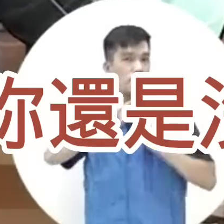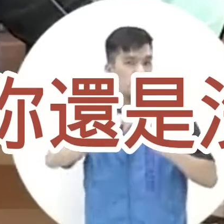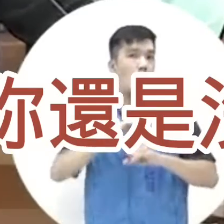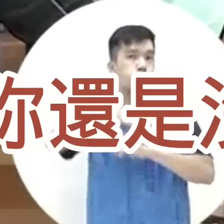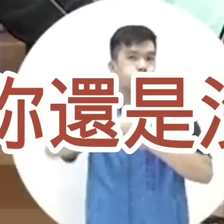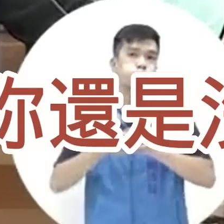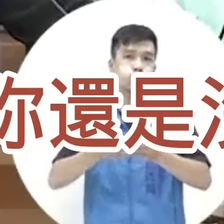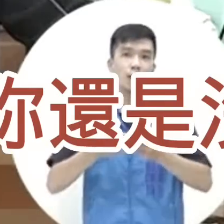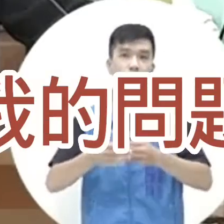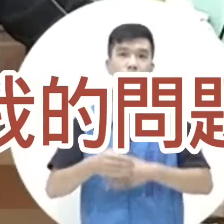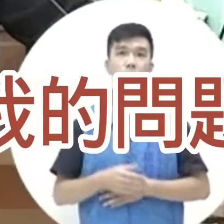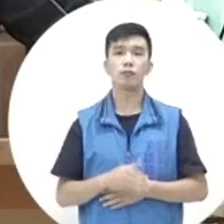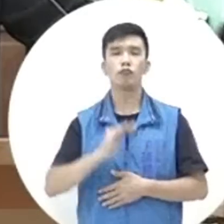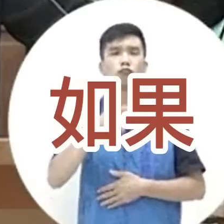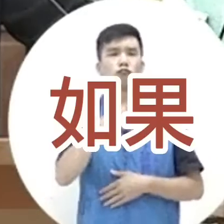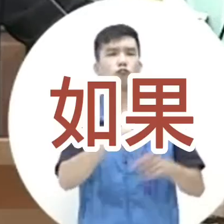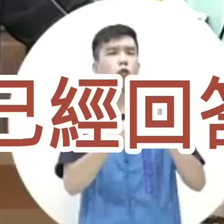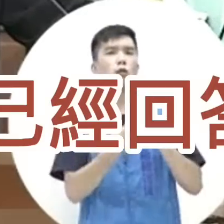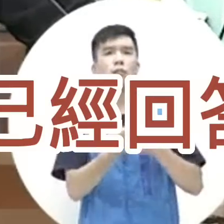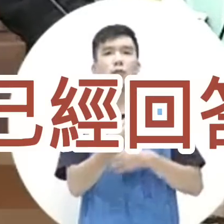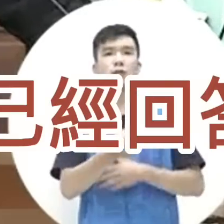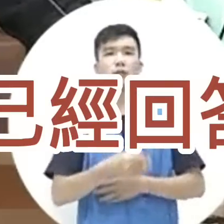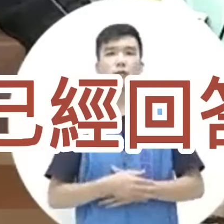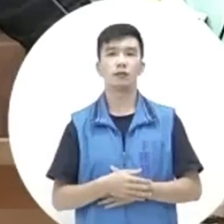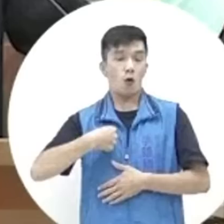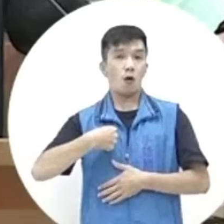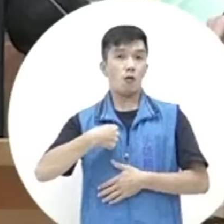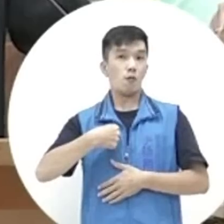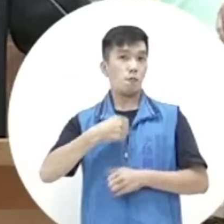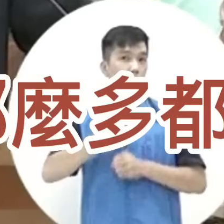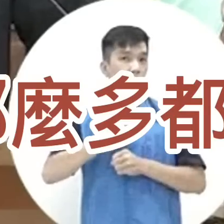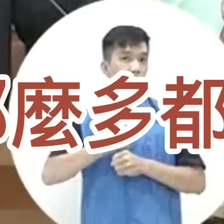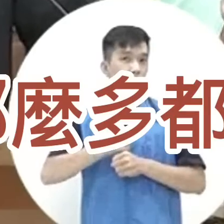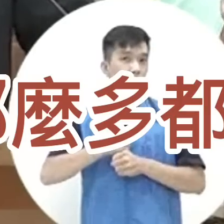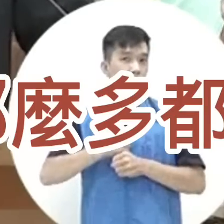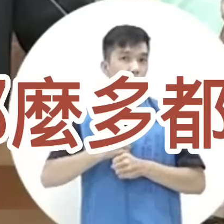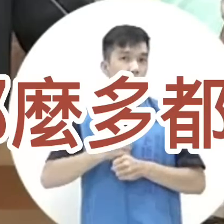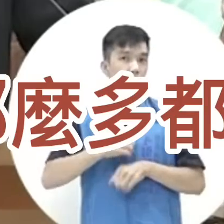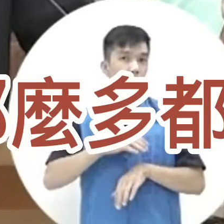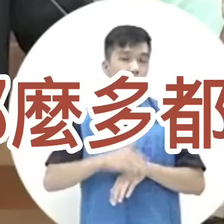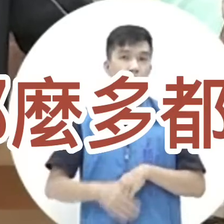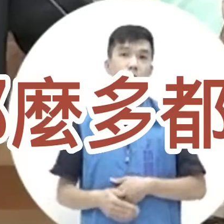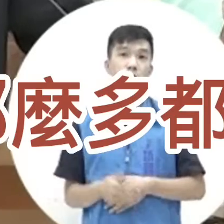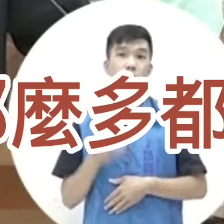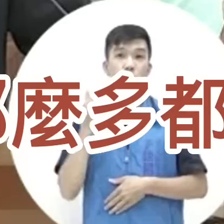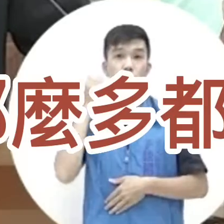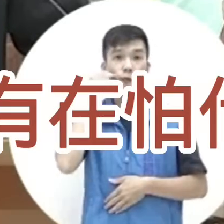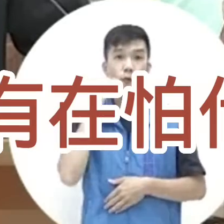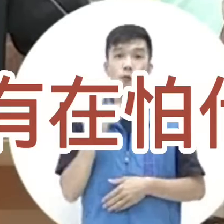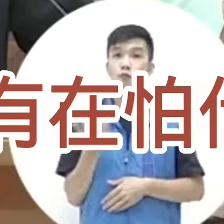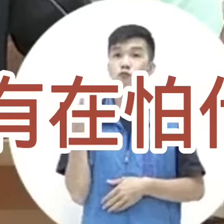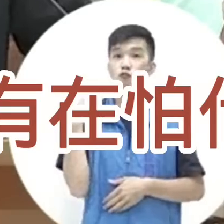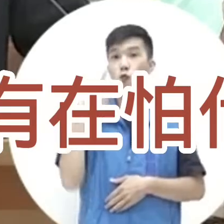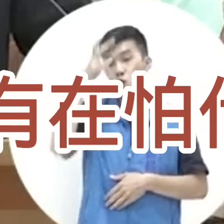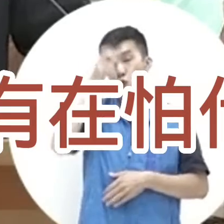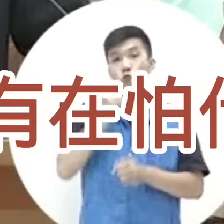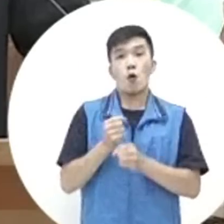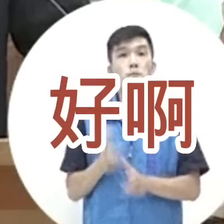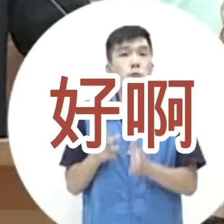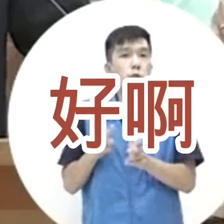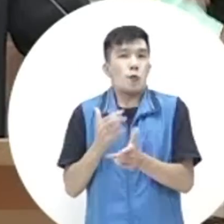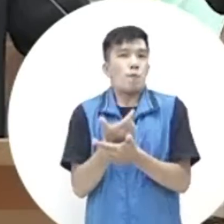啊，但是你还是没有回答我问题。如果 我已经回答了，枪战怕遐济啊，都无咧惊啊，啊，他有咧惊